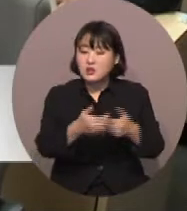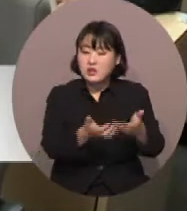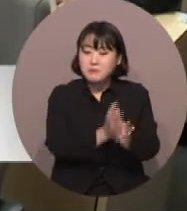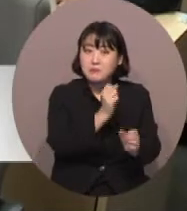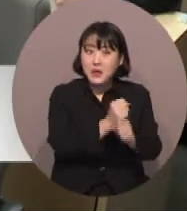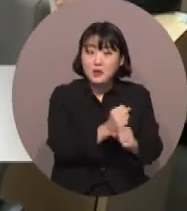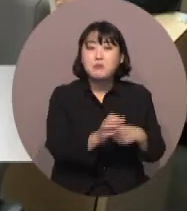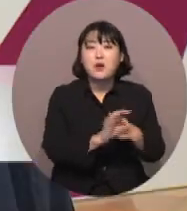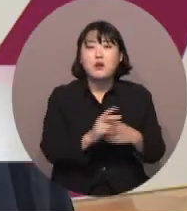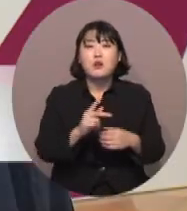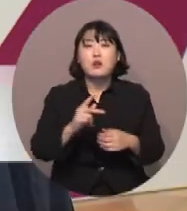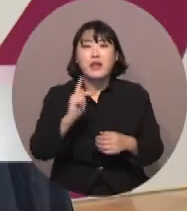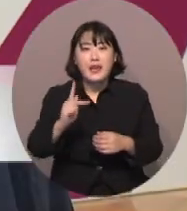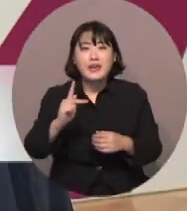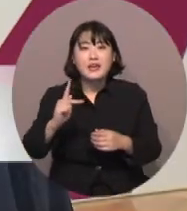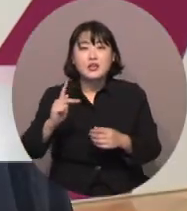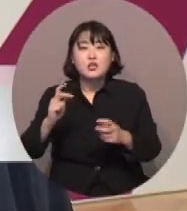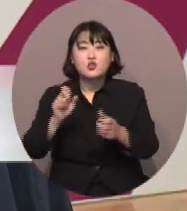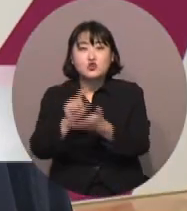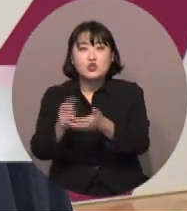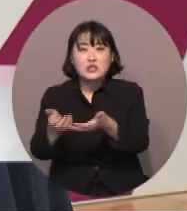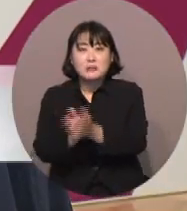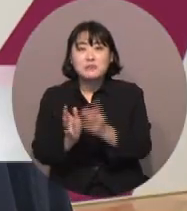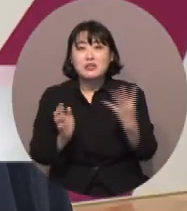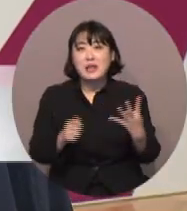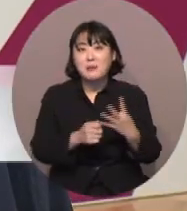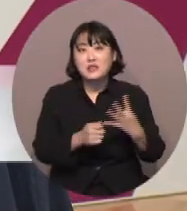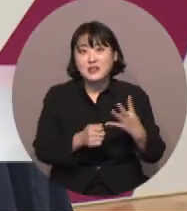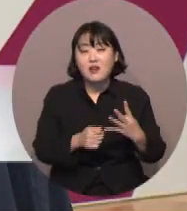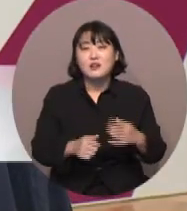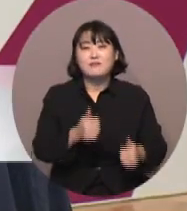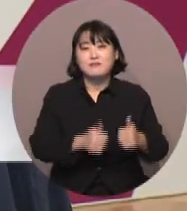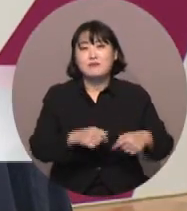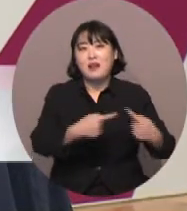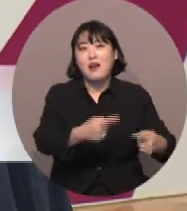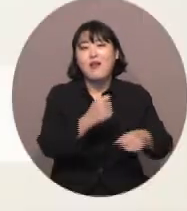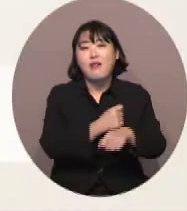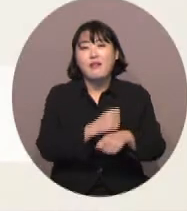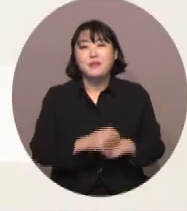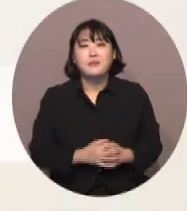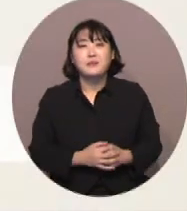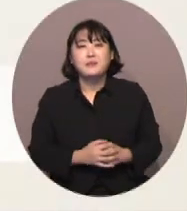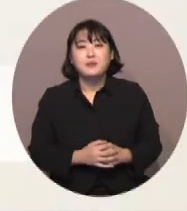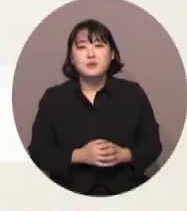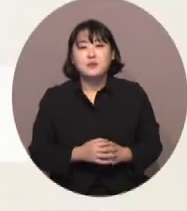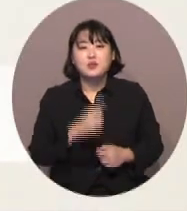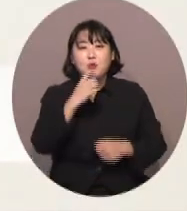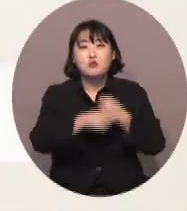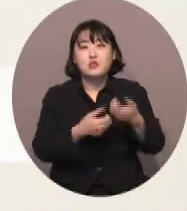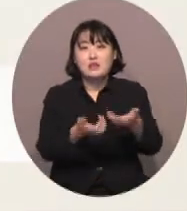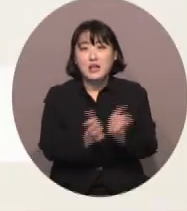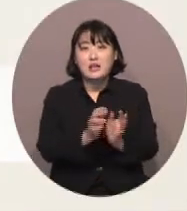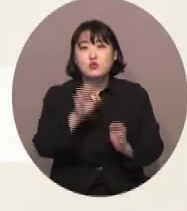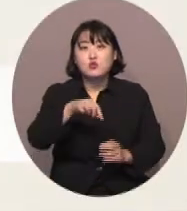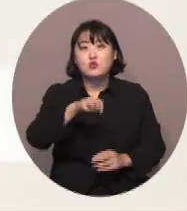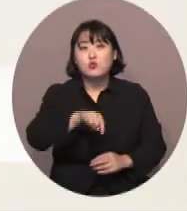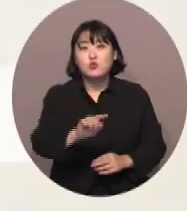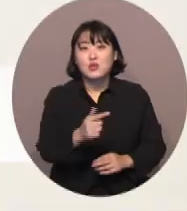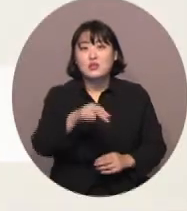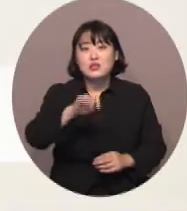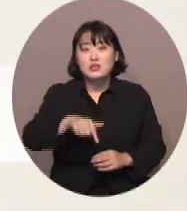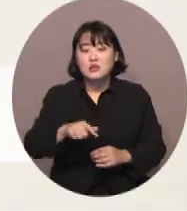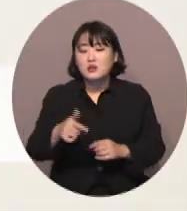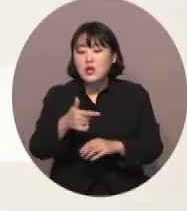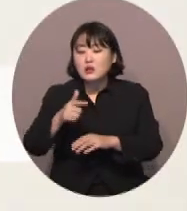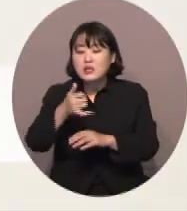구성되는 대로 k리그 4의 참가할 예정이라고 밝혔습니다 또 더불어민주당 우원식위원이 세종시에 회생 법원